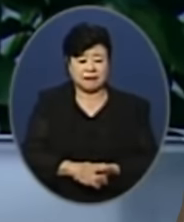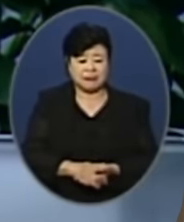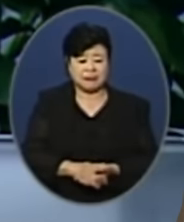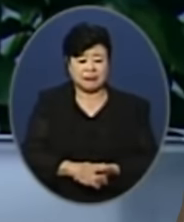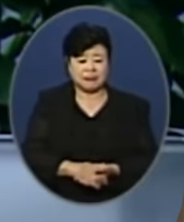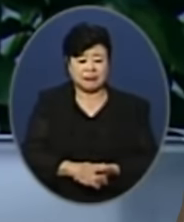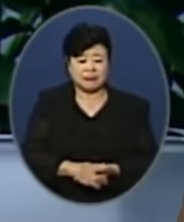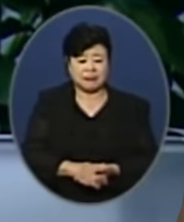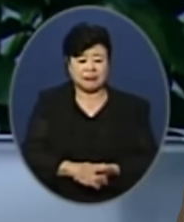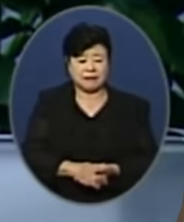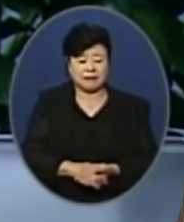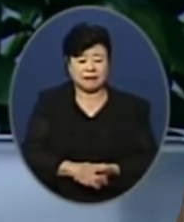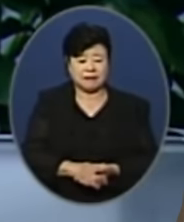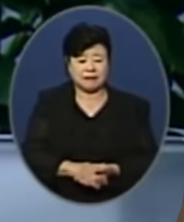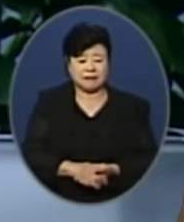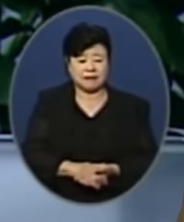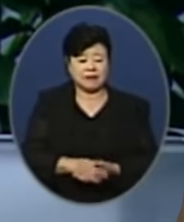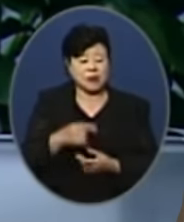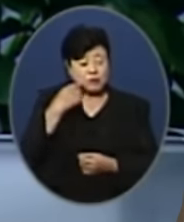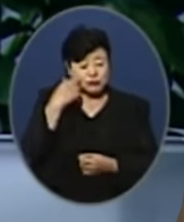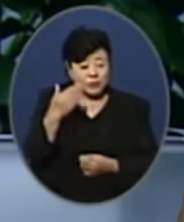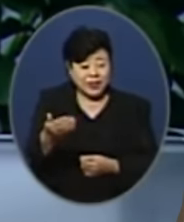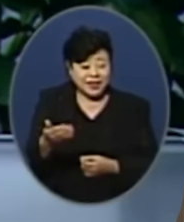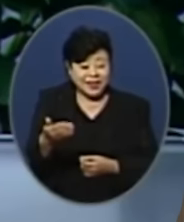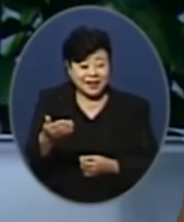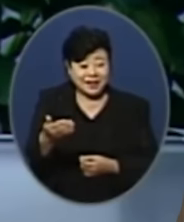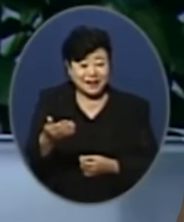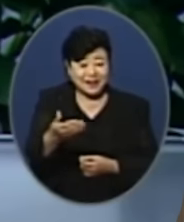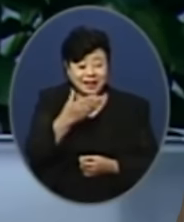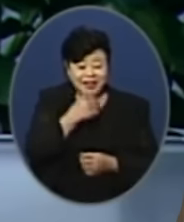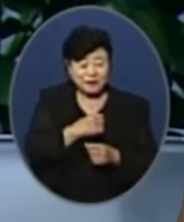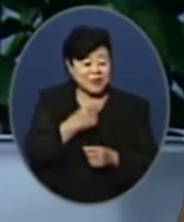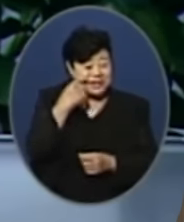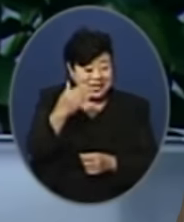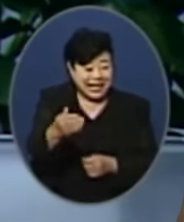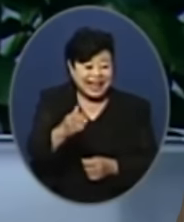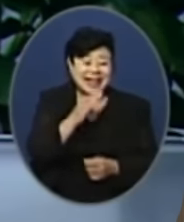내 질문 당당히 들어보세요. 여러분 행복합니까?